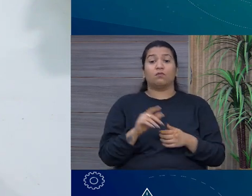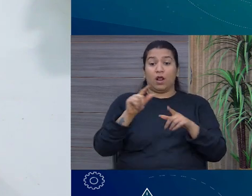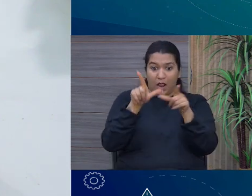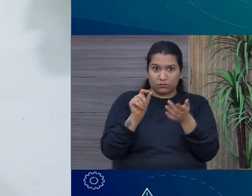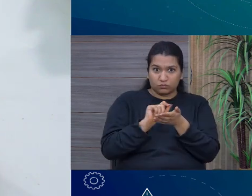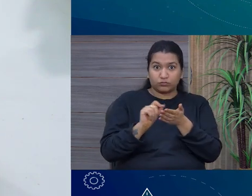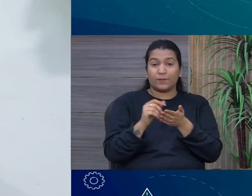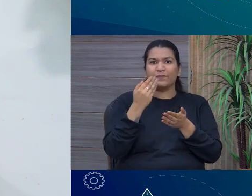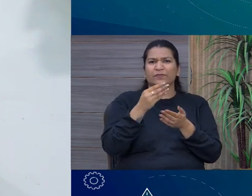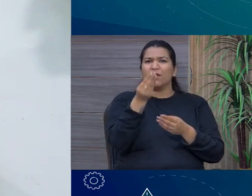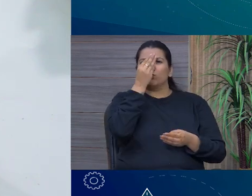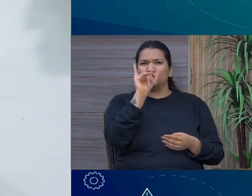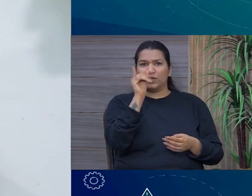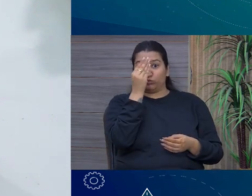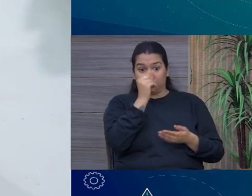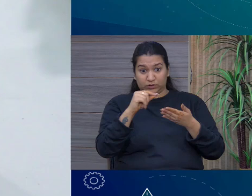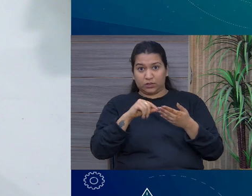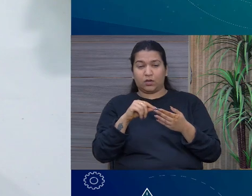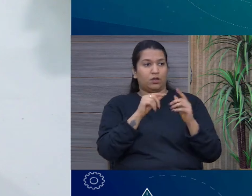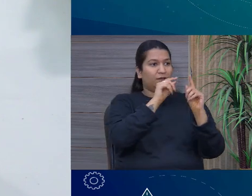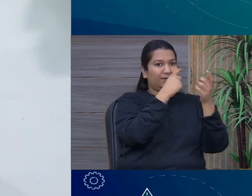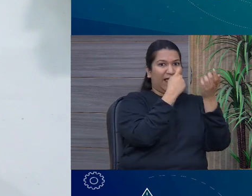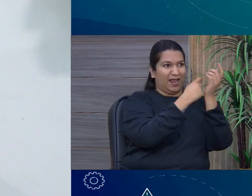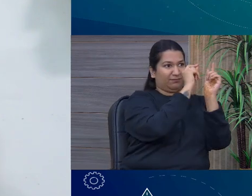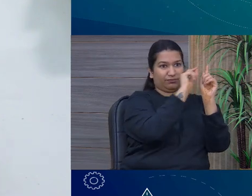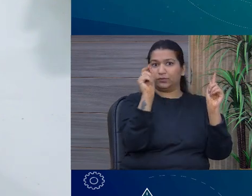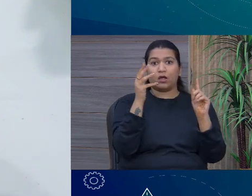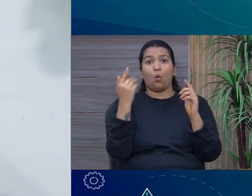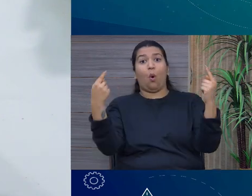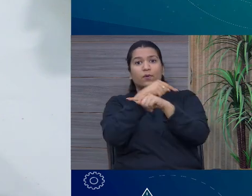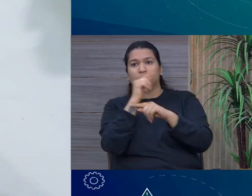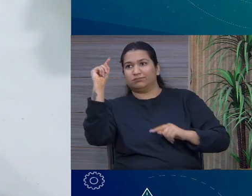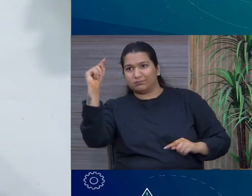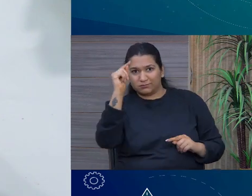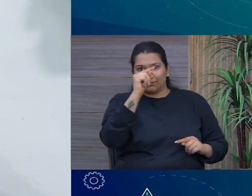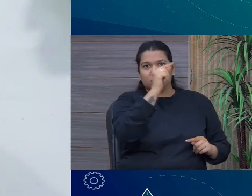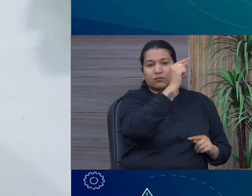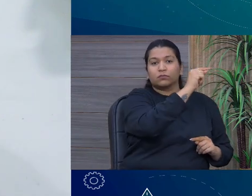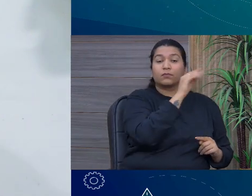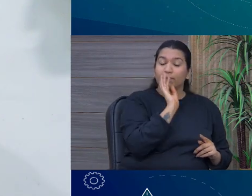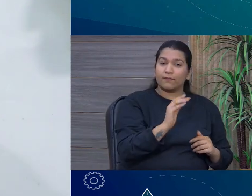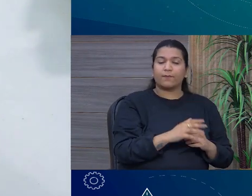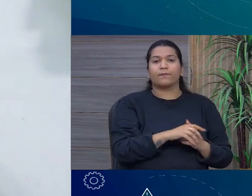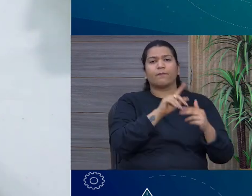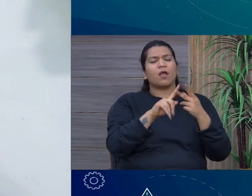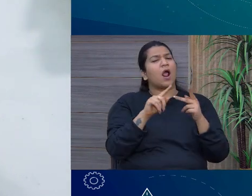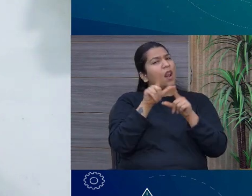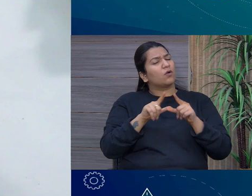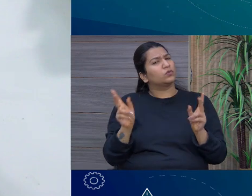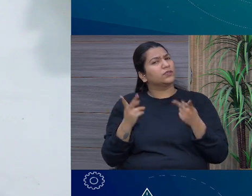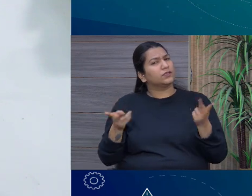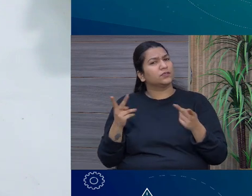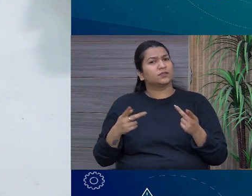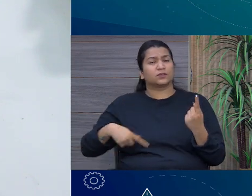से राइट लिखी जाती थी, फिर आर्माइक लिपि का प्रचलन हुआ जो आई थिंक राइट से लेफ्ट की तरफ जाती थी, फिर एक खरोष्ठी लिपि थी, कुछ एक लिपियाँ तो ऐसी हैं कि